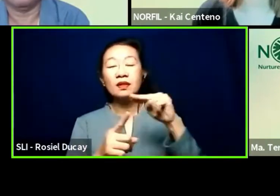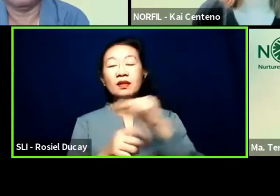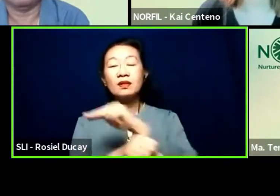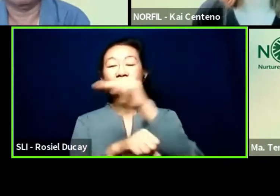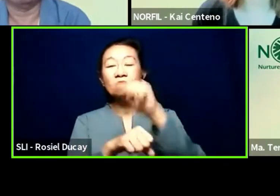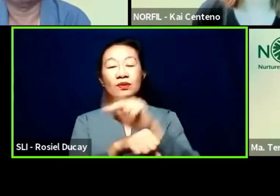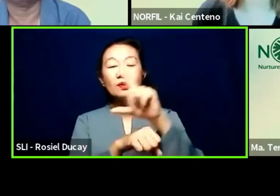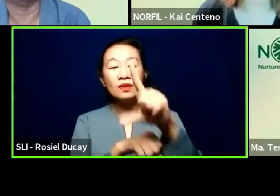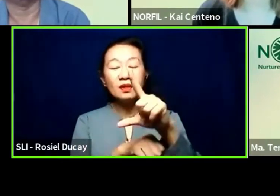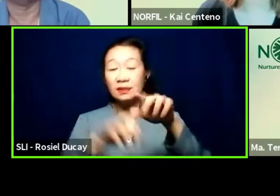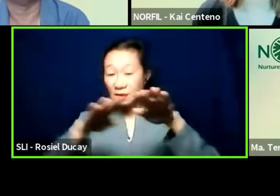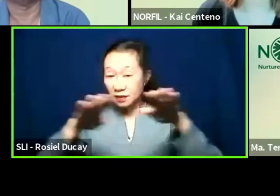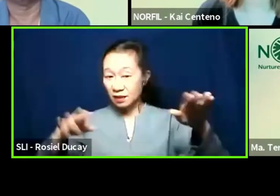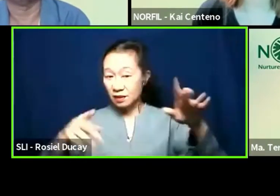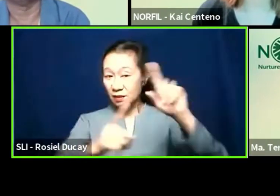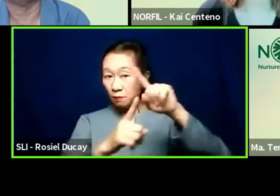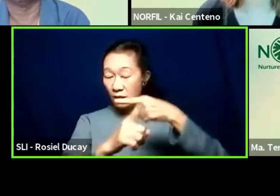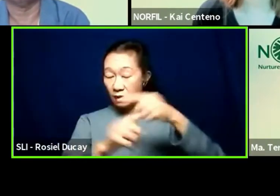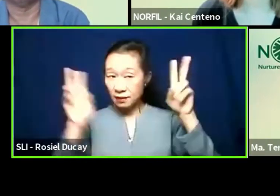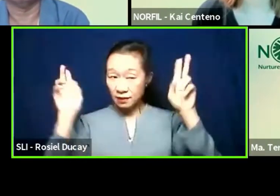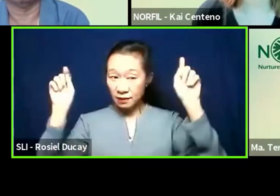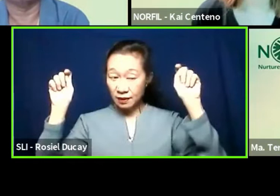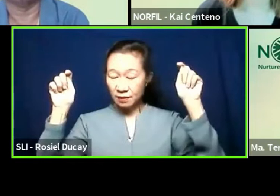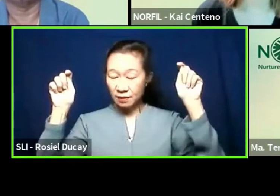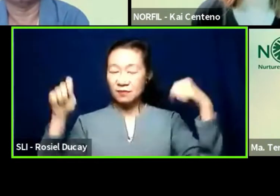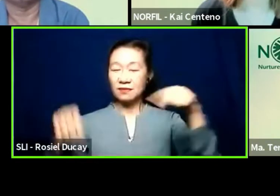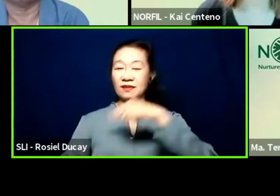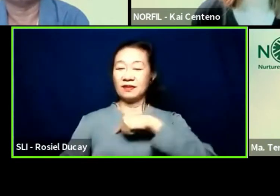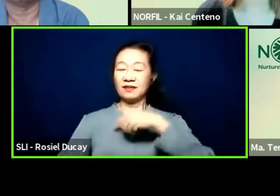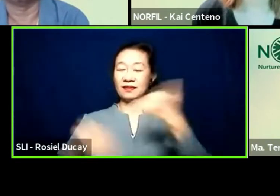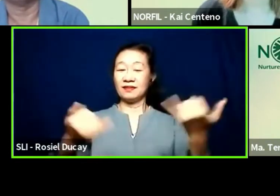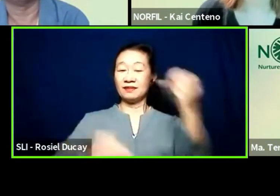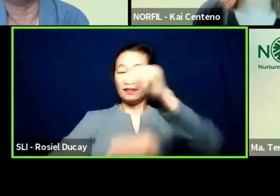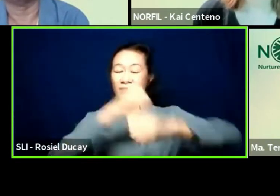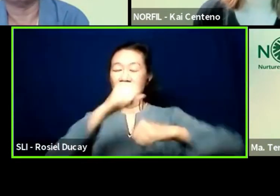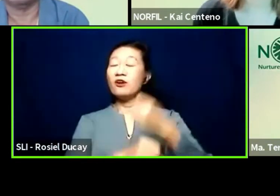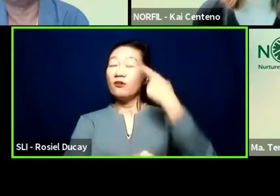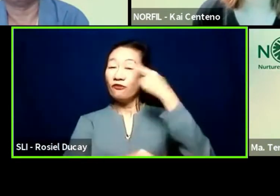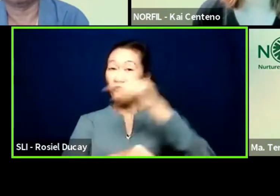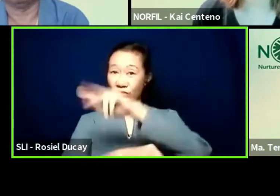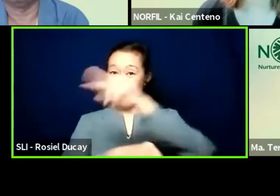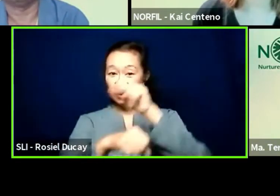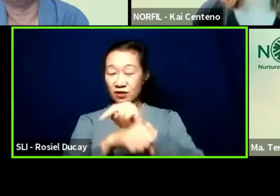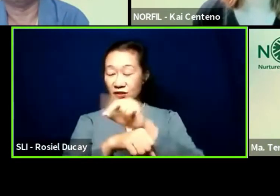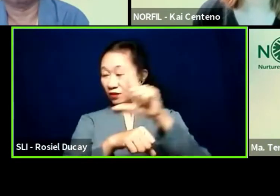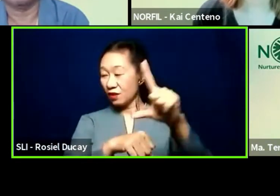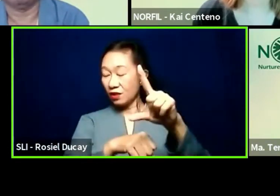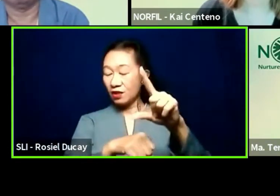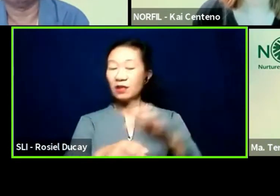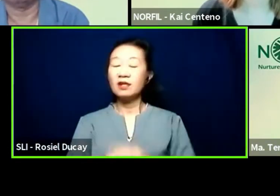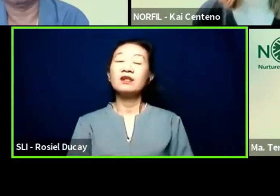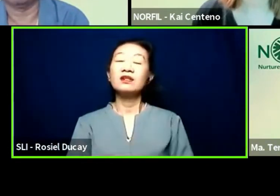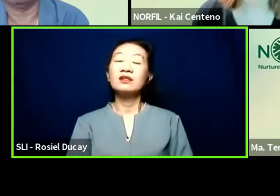Month. Ang tema po natin sa taong ito para sa National Children's Month ay New